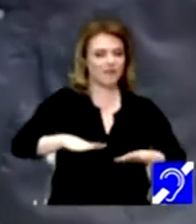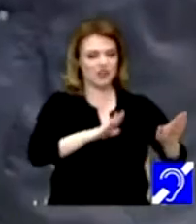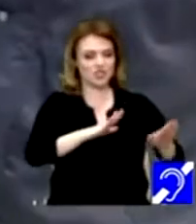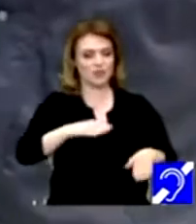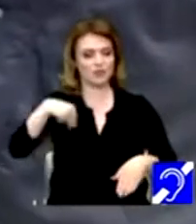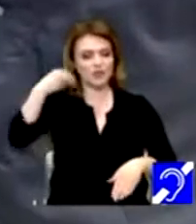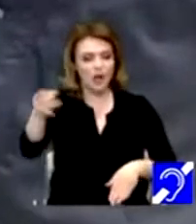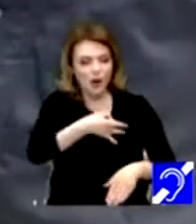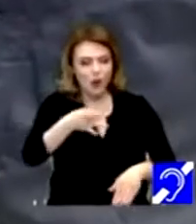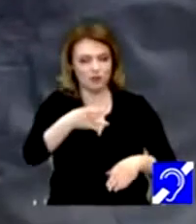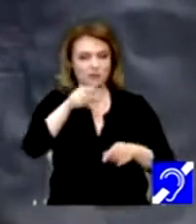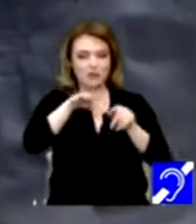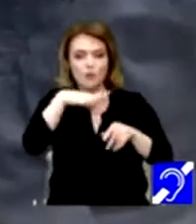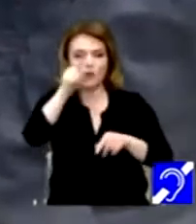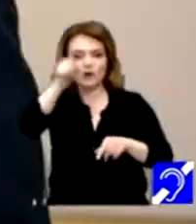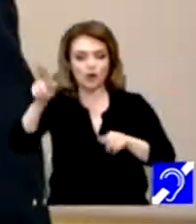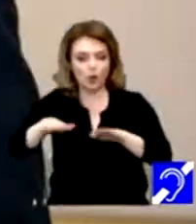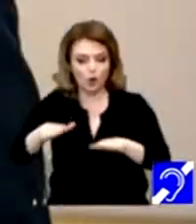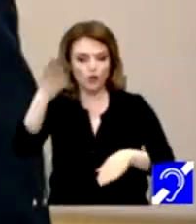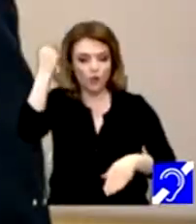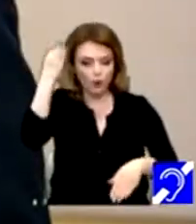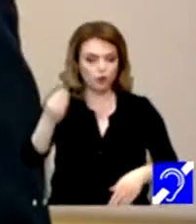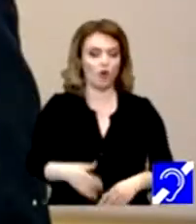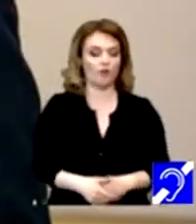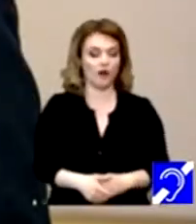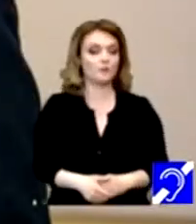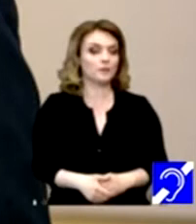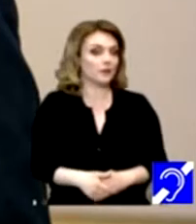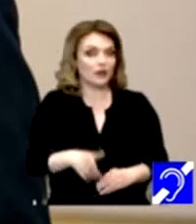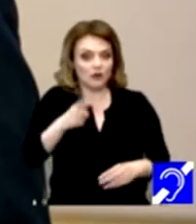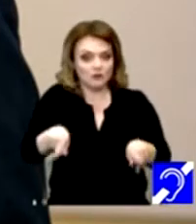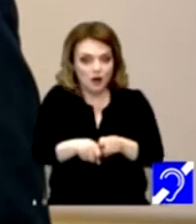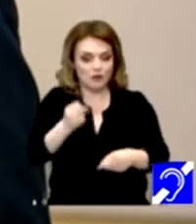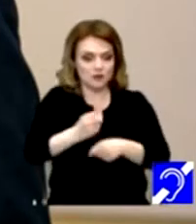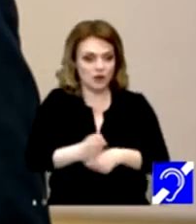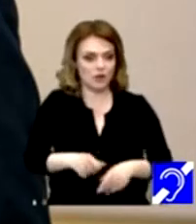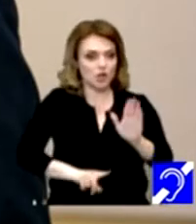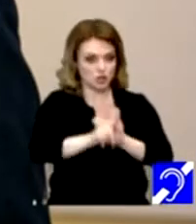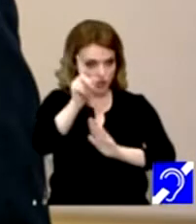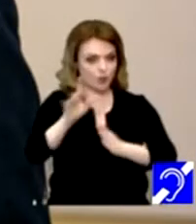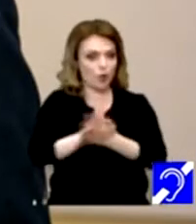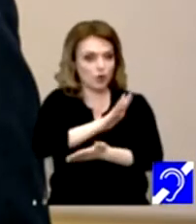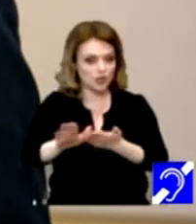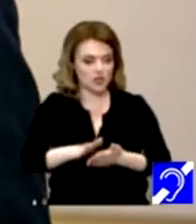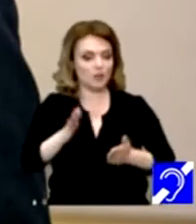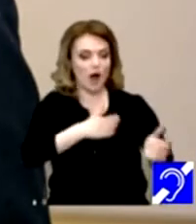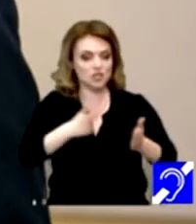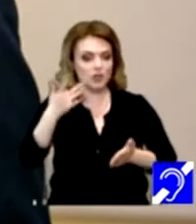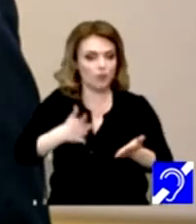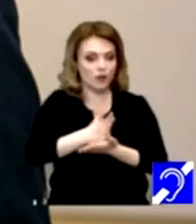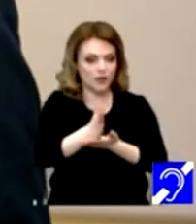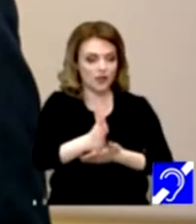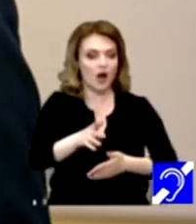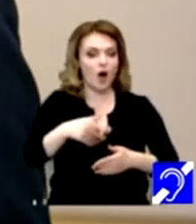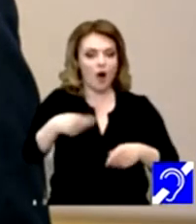vicepreședintele raionului Sângerei, au condamnat atacul. S-a pornit curățarea sistemului politic. Un penal, Cafcaliuc, care lingea picioarele